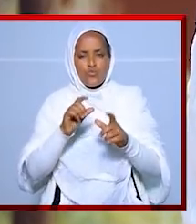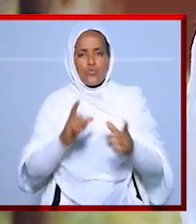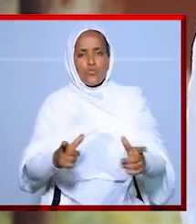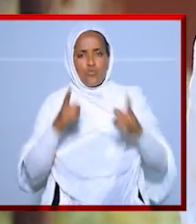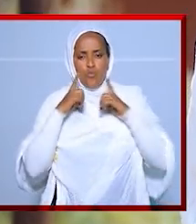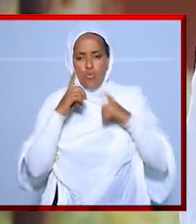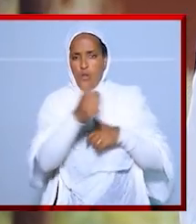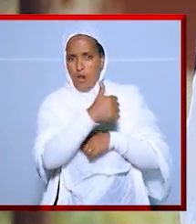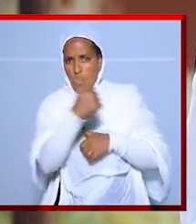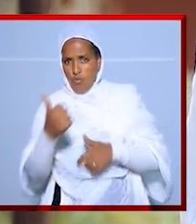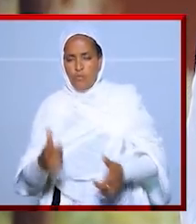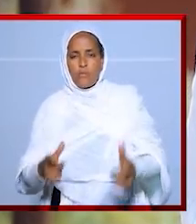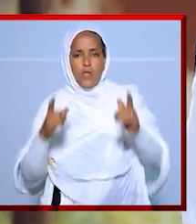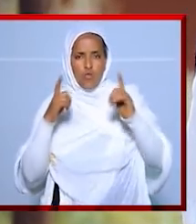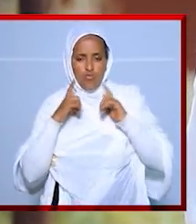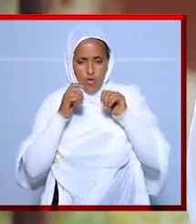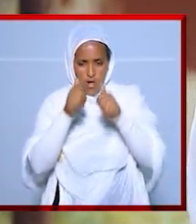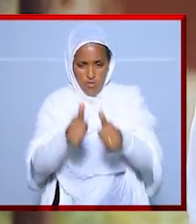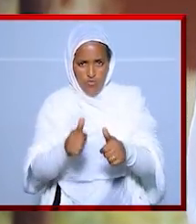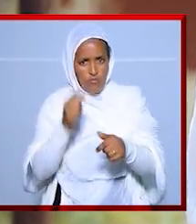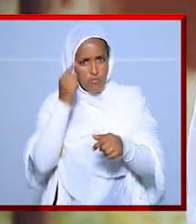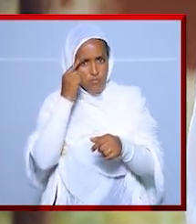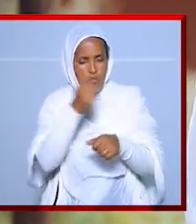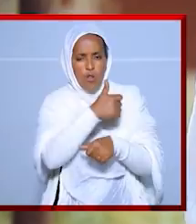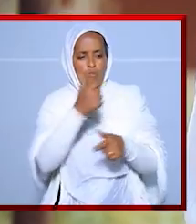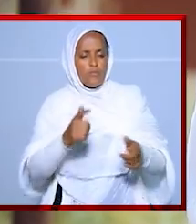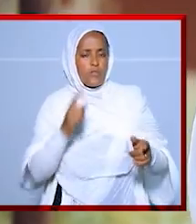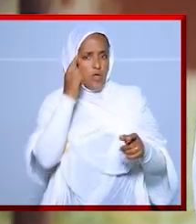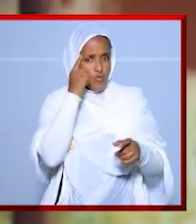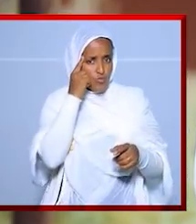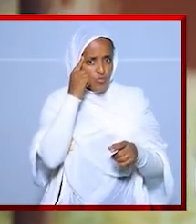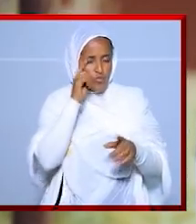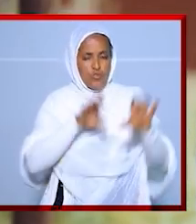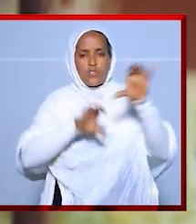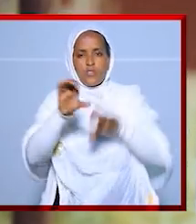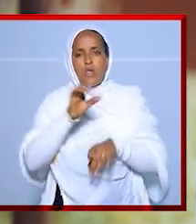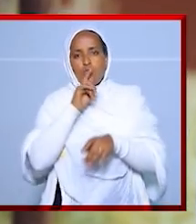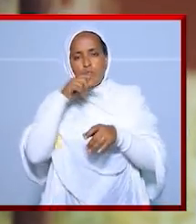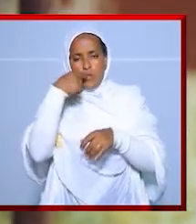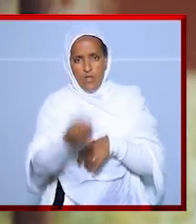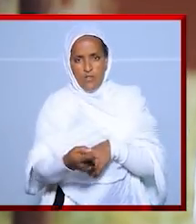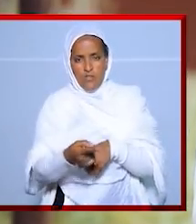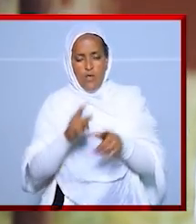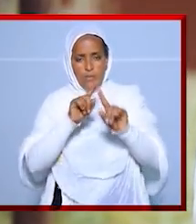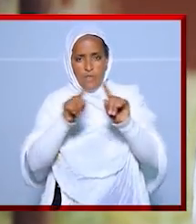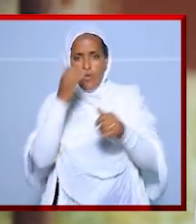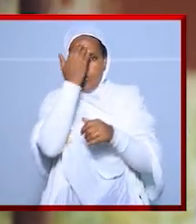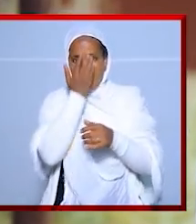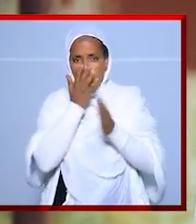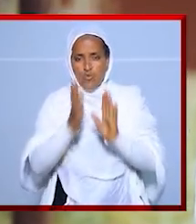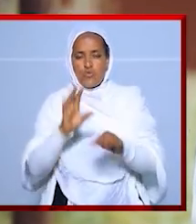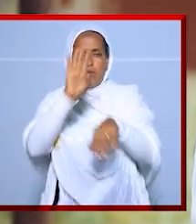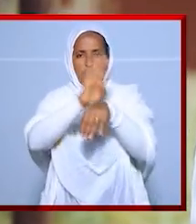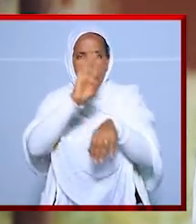ለራሳቸውም እንዲኖሩ ሌላውንም እንዲያኖሩ ለራሳቸውም እንዲያስቡ ለሌላውም እንዲያስቡ ስታደርግ ኑራለች። በተለይ የኦርቶዶክሳዊ ተዋሕዶ